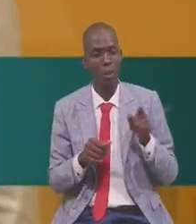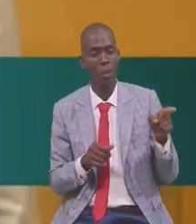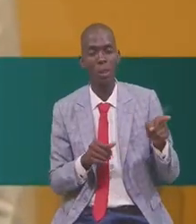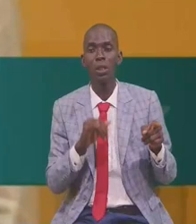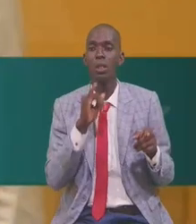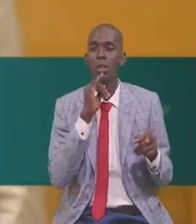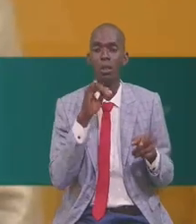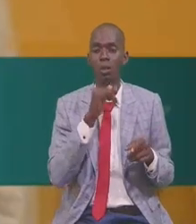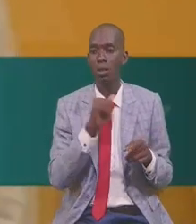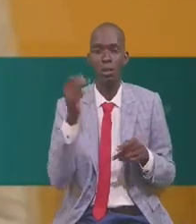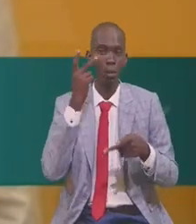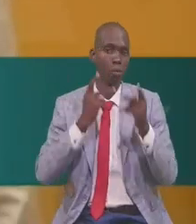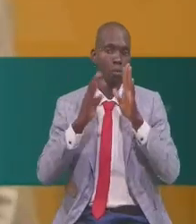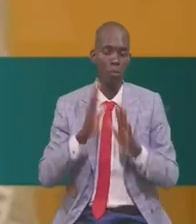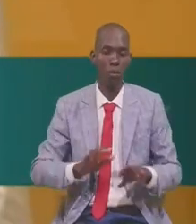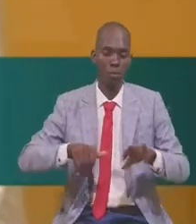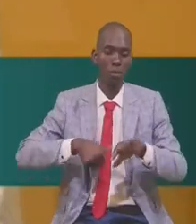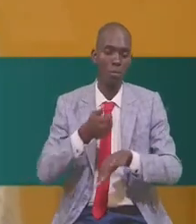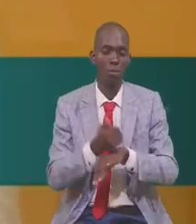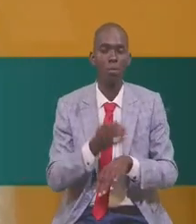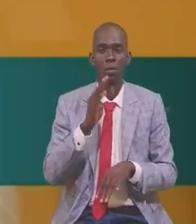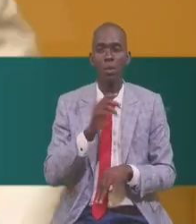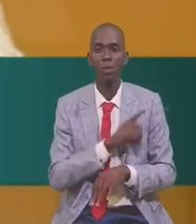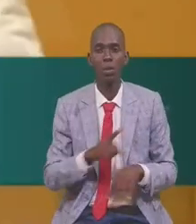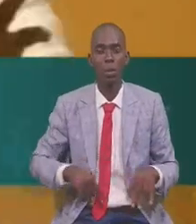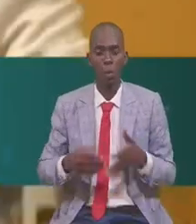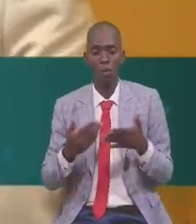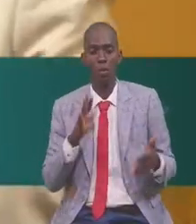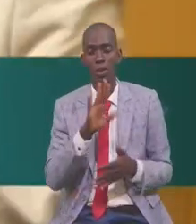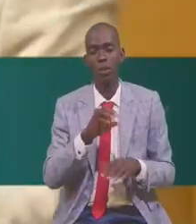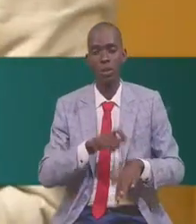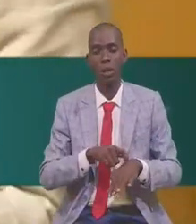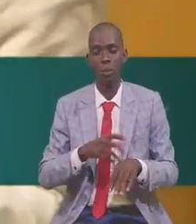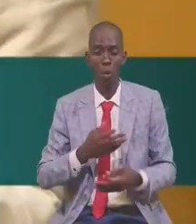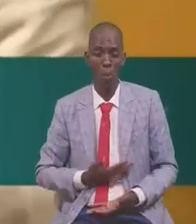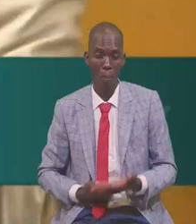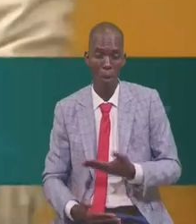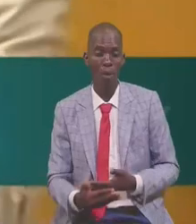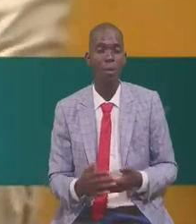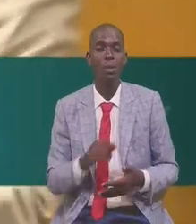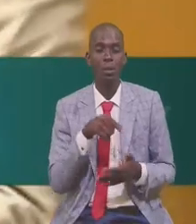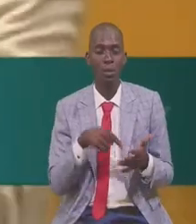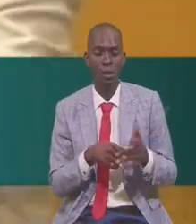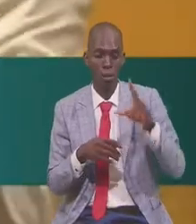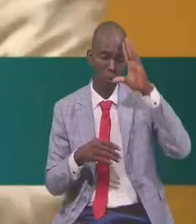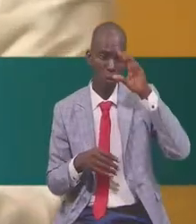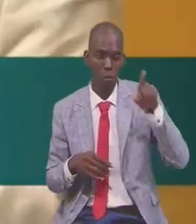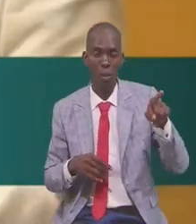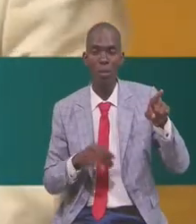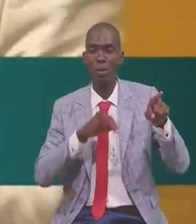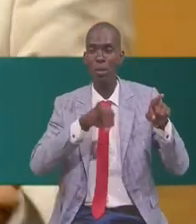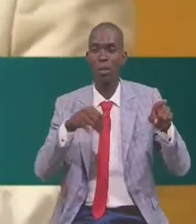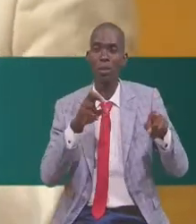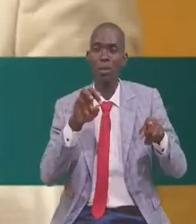le Seigneur avant leur naissance. Et c'était le prophète de la nation